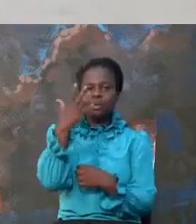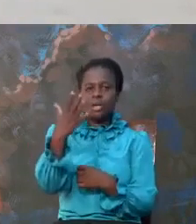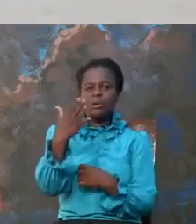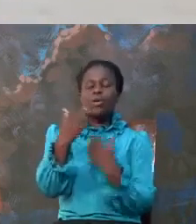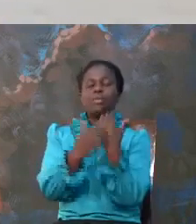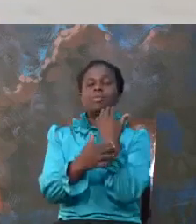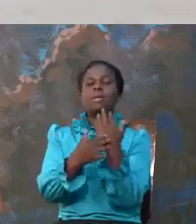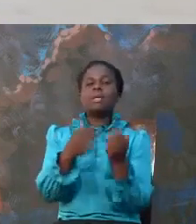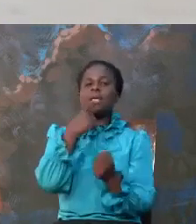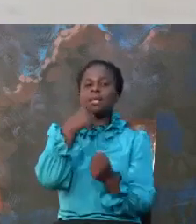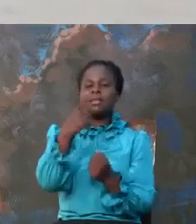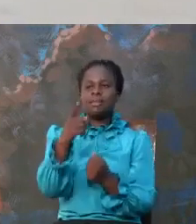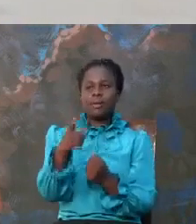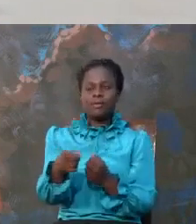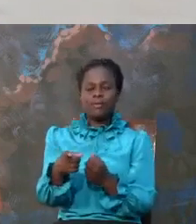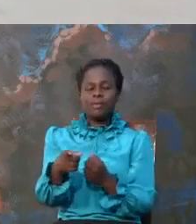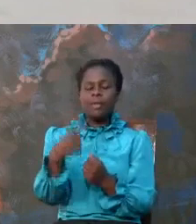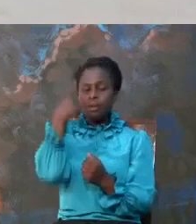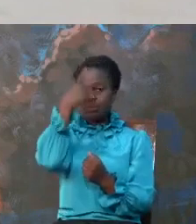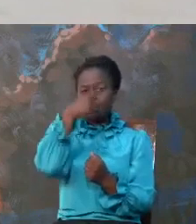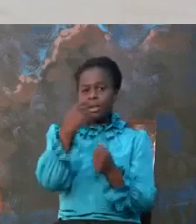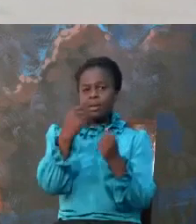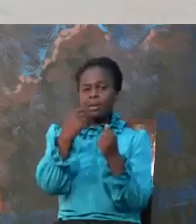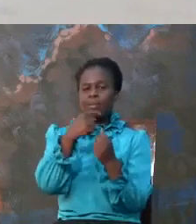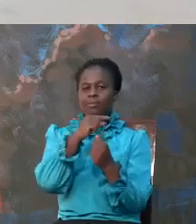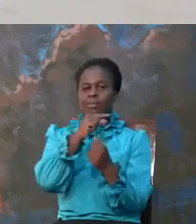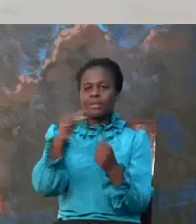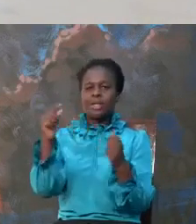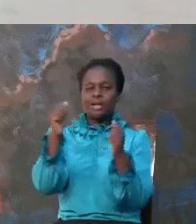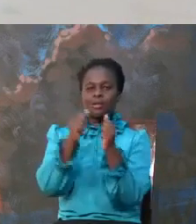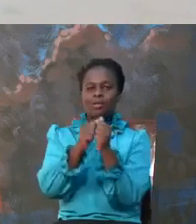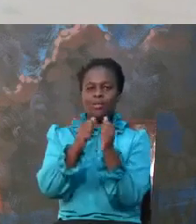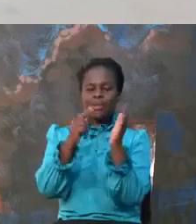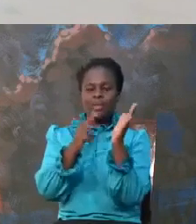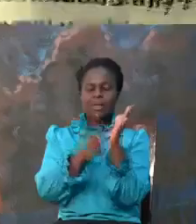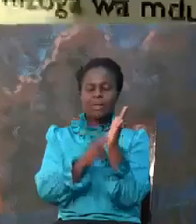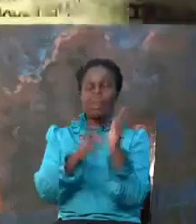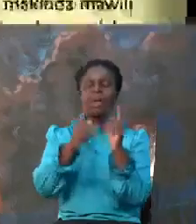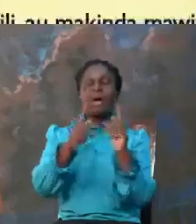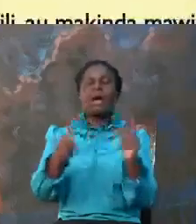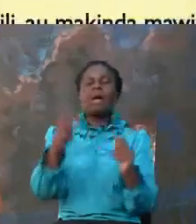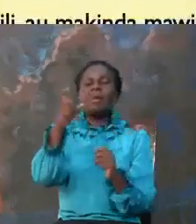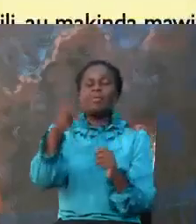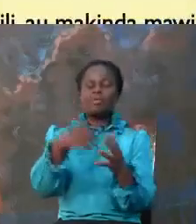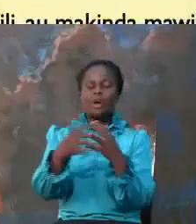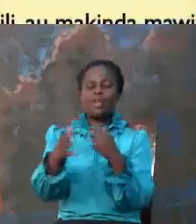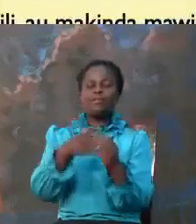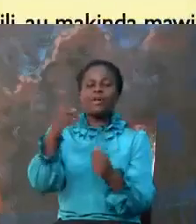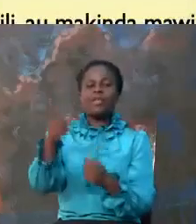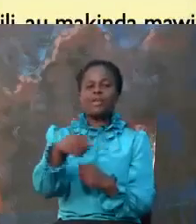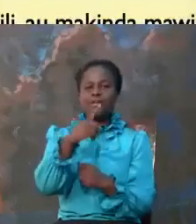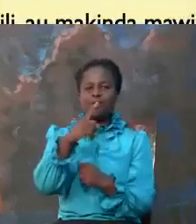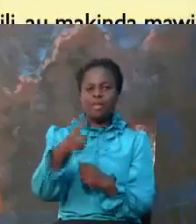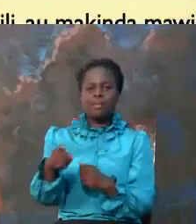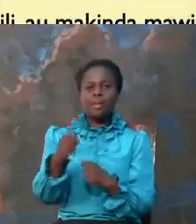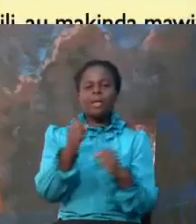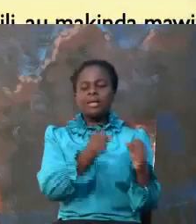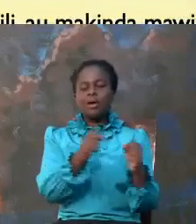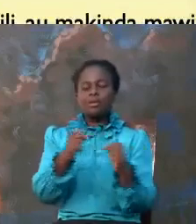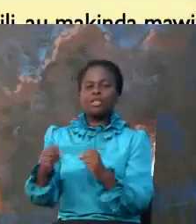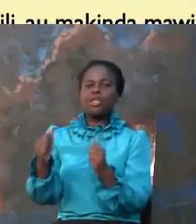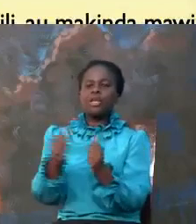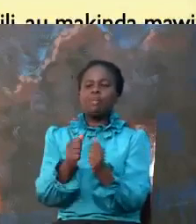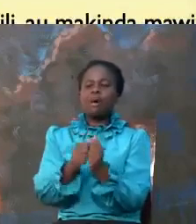maneno haya. Mstari wa 17: na kama mtu akifanya dhambi na kutenda mambo